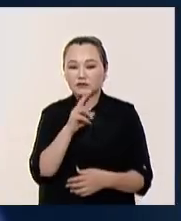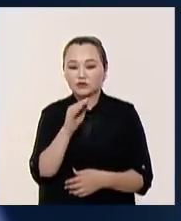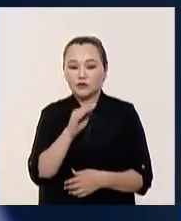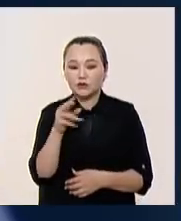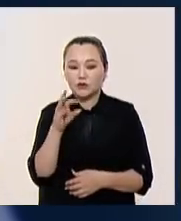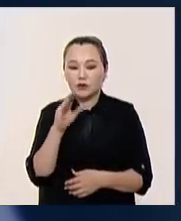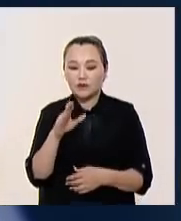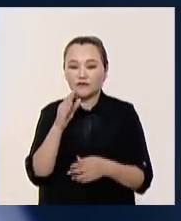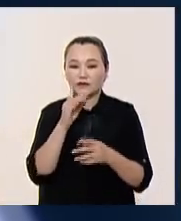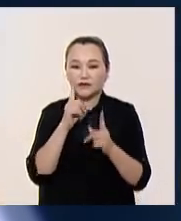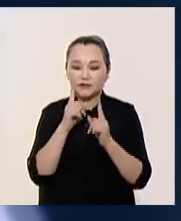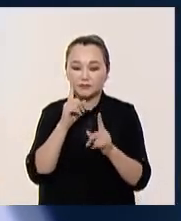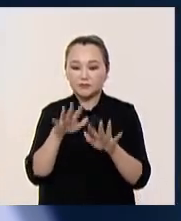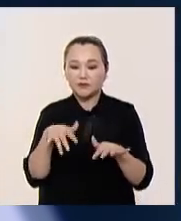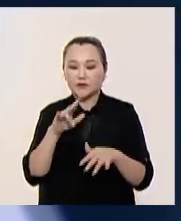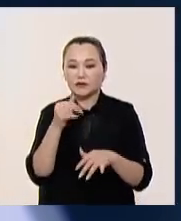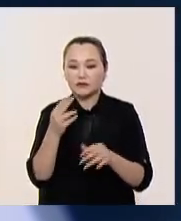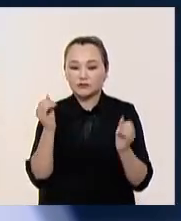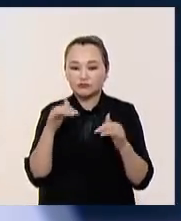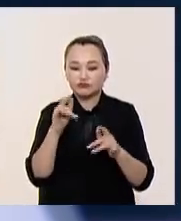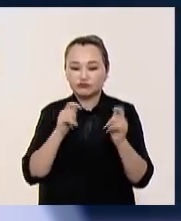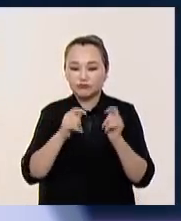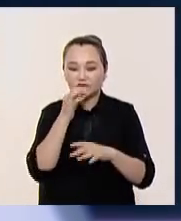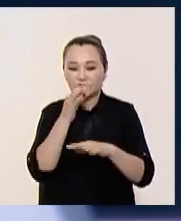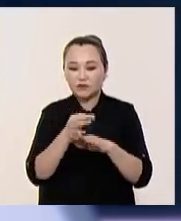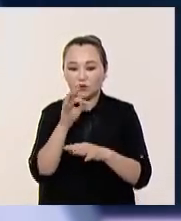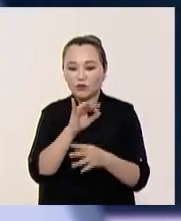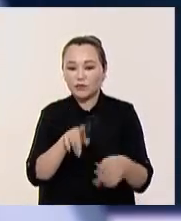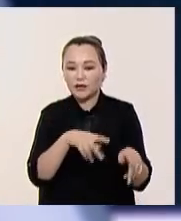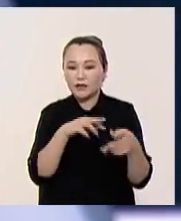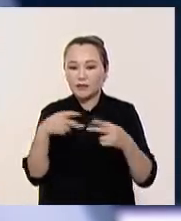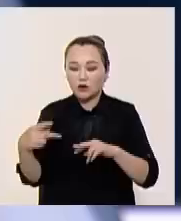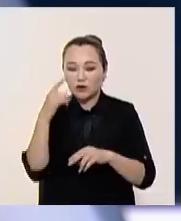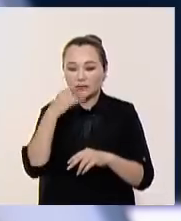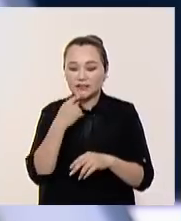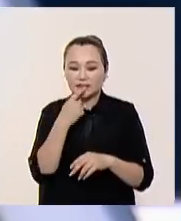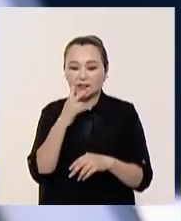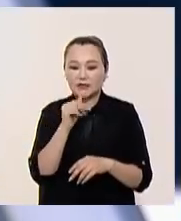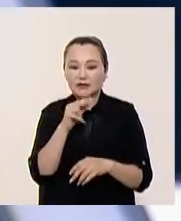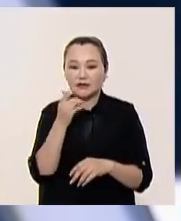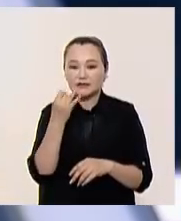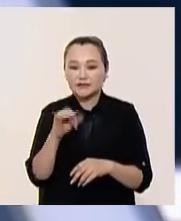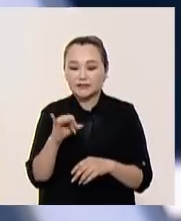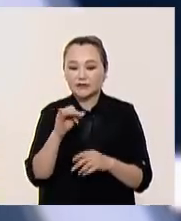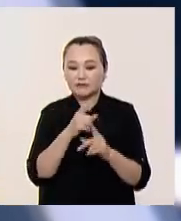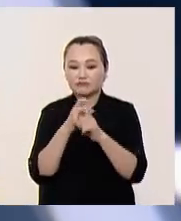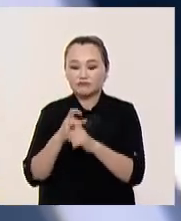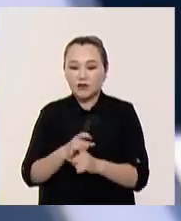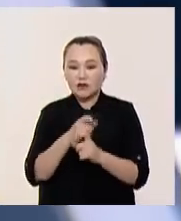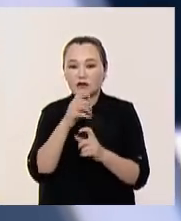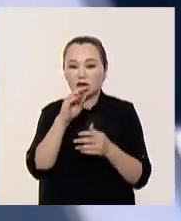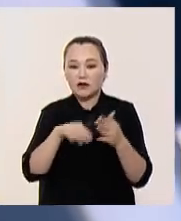Касым-Жомарт Токаев на заседании национального курултая высказался о переходе казахского языка на латинскую графику. По его словам,